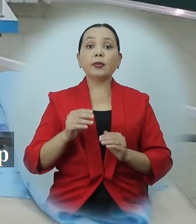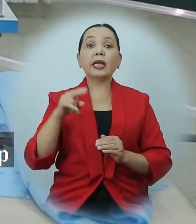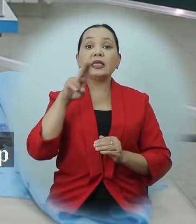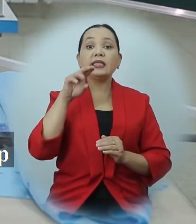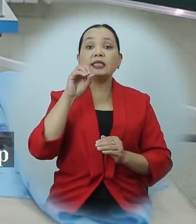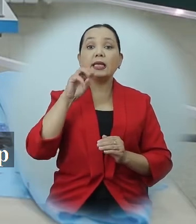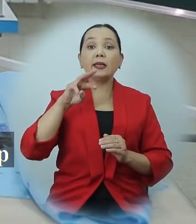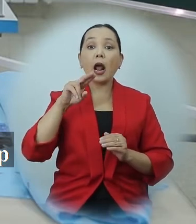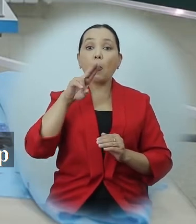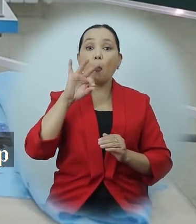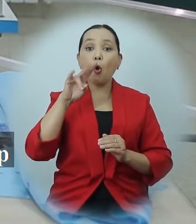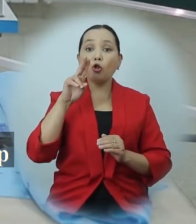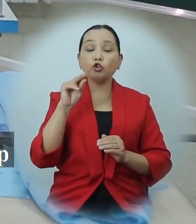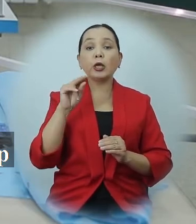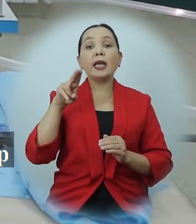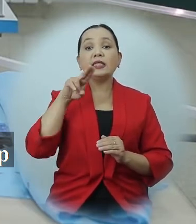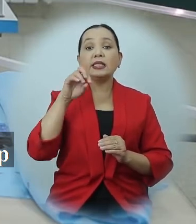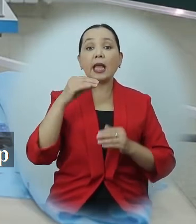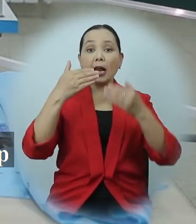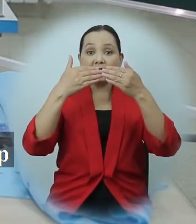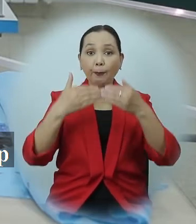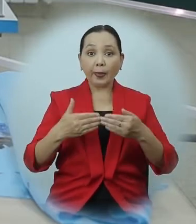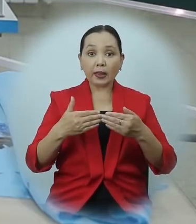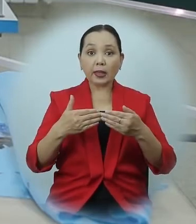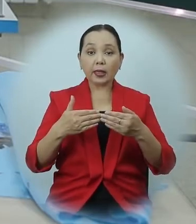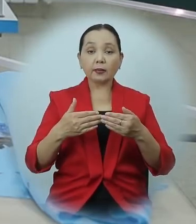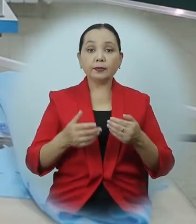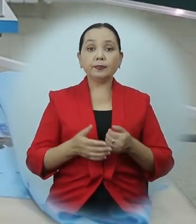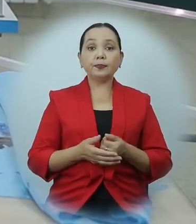деталь лифа полочки, деталь лифа спинки.